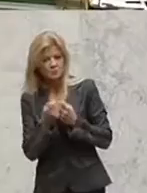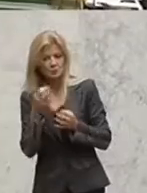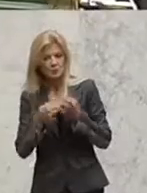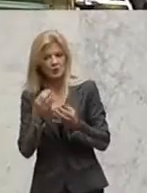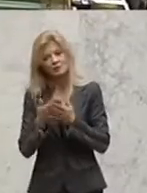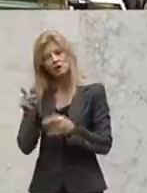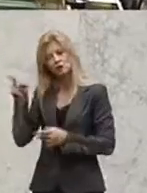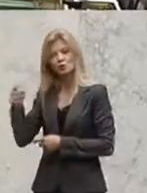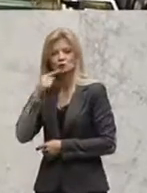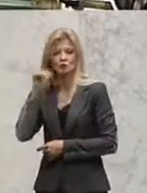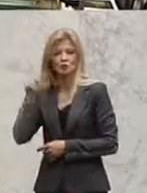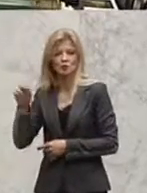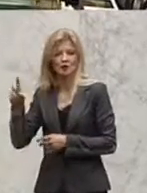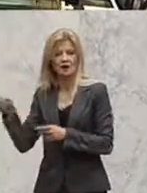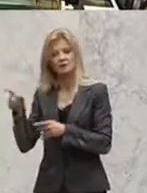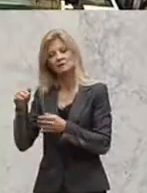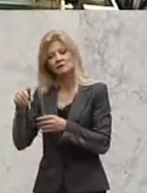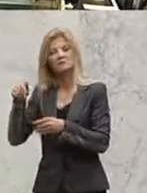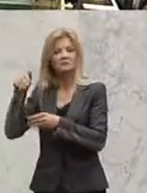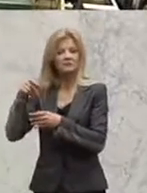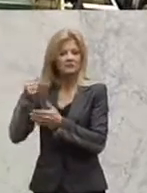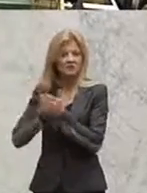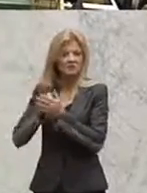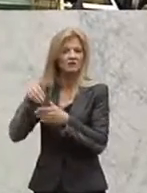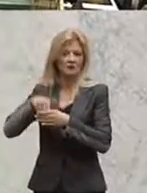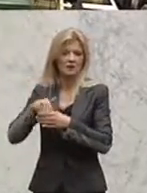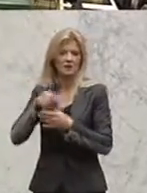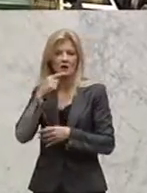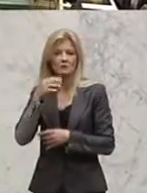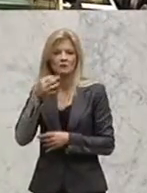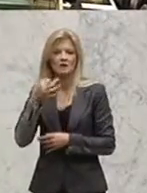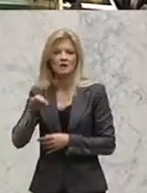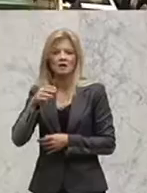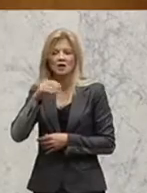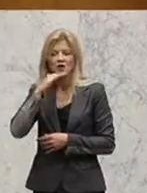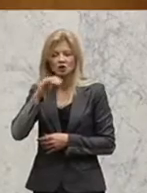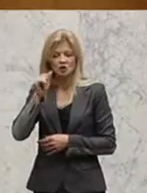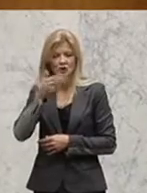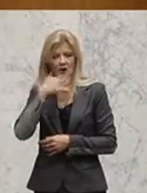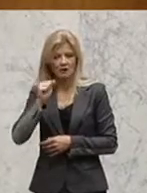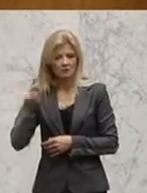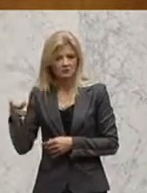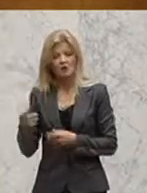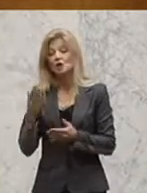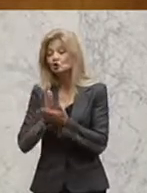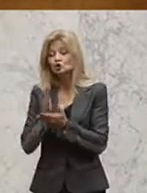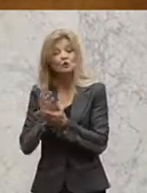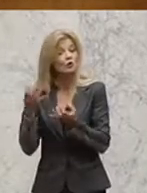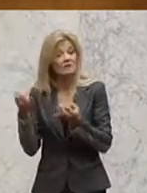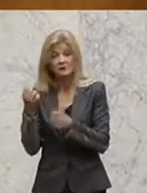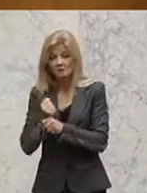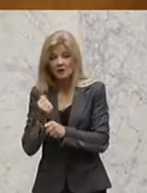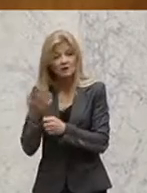zu gehen und sich dort dem Dschihad anzuschließen. Es geht sogar so weit, dass hier Reiserouten und